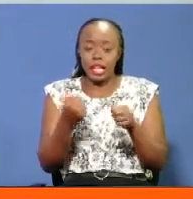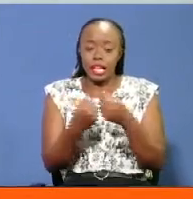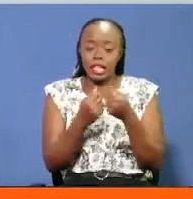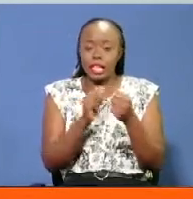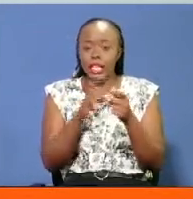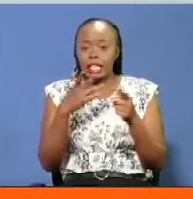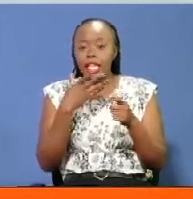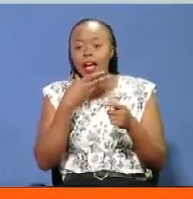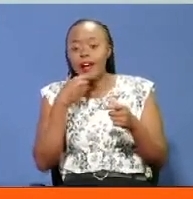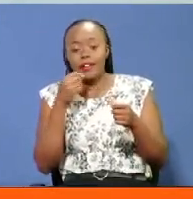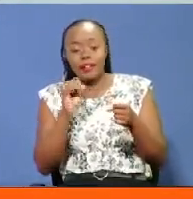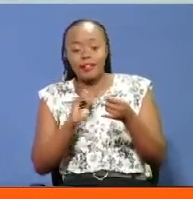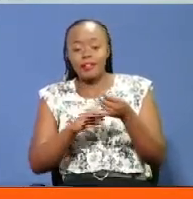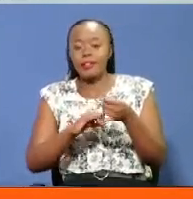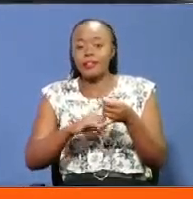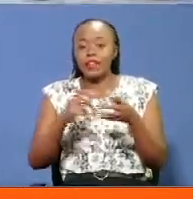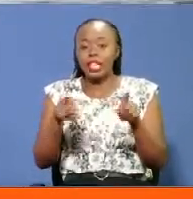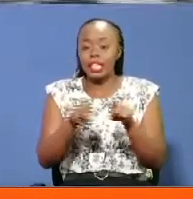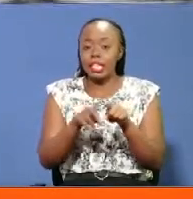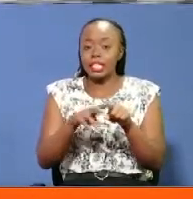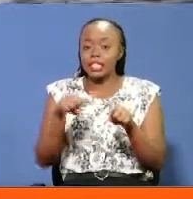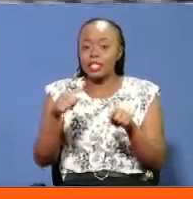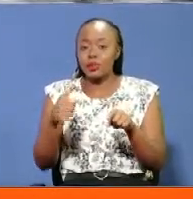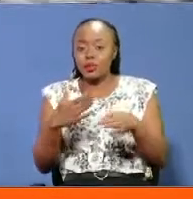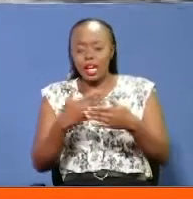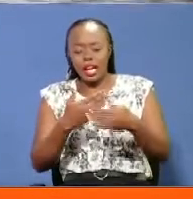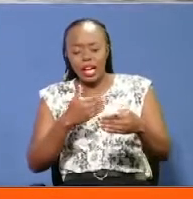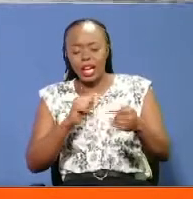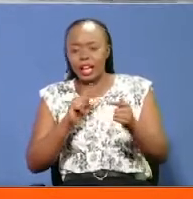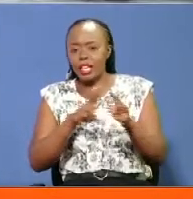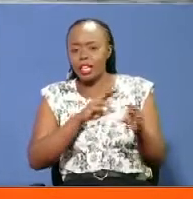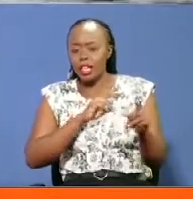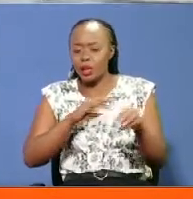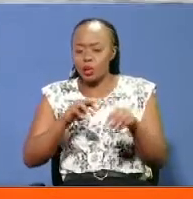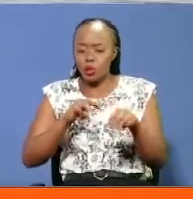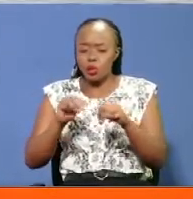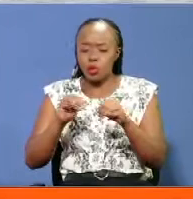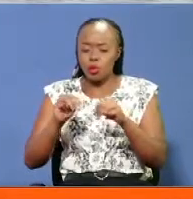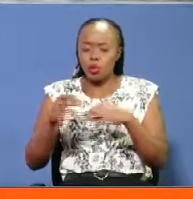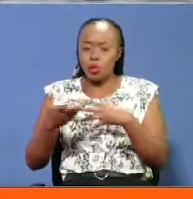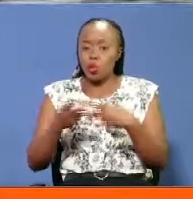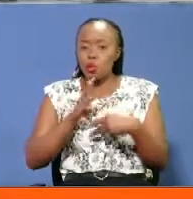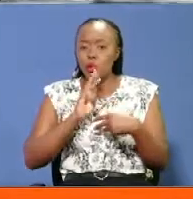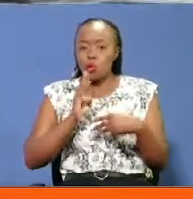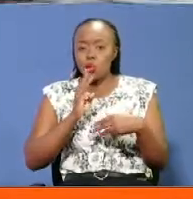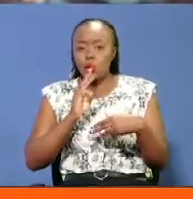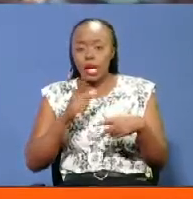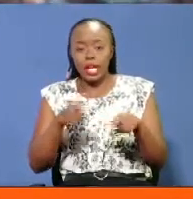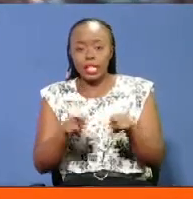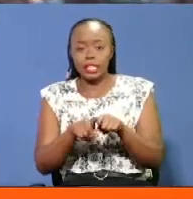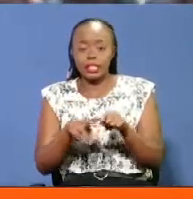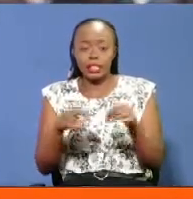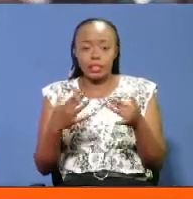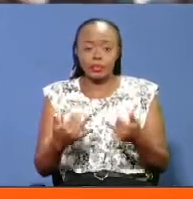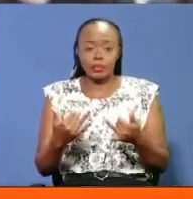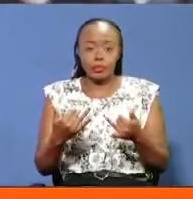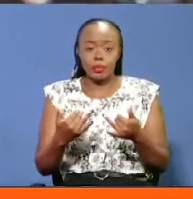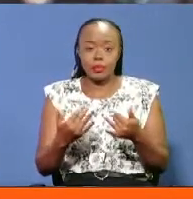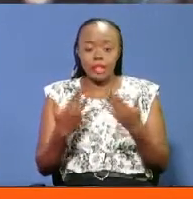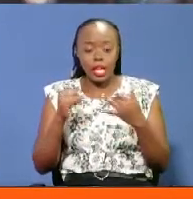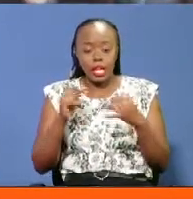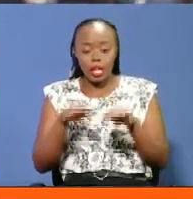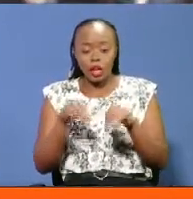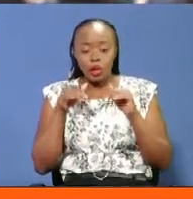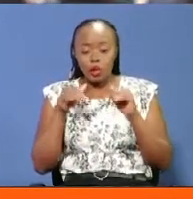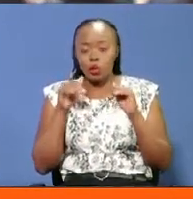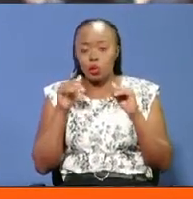yao kwa shamba lake, na baadaye wakaenda kutembea ili kuona maji na mandhari ya mikoko. Tulikuwa tukiwagoja warudi